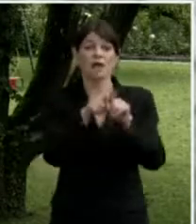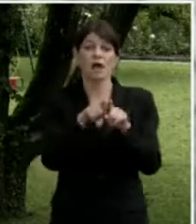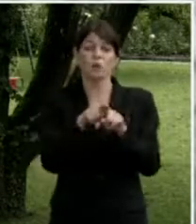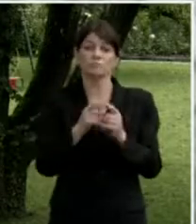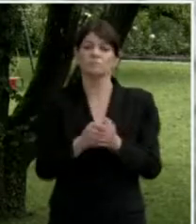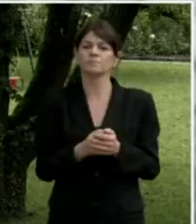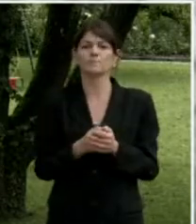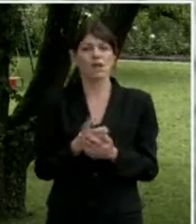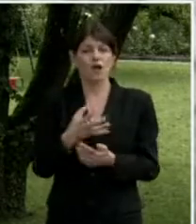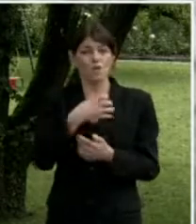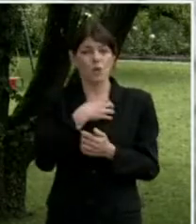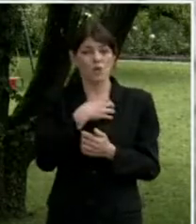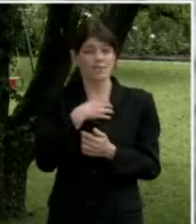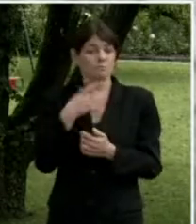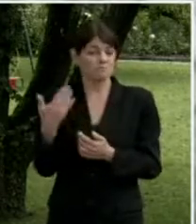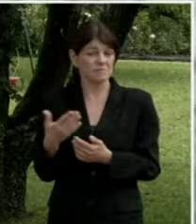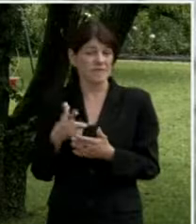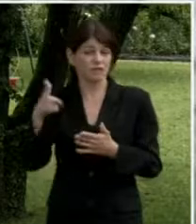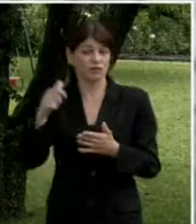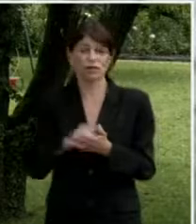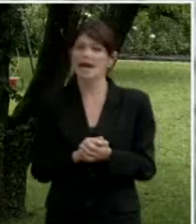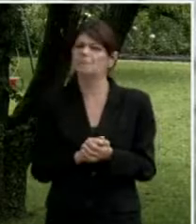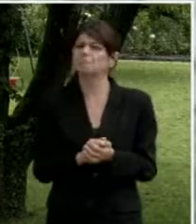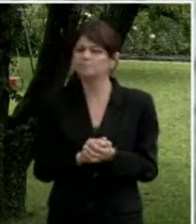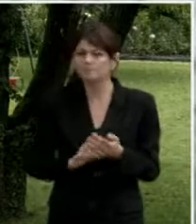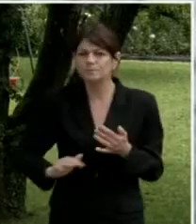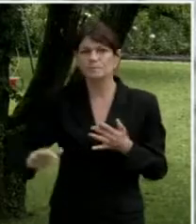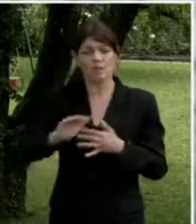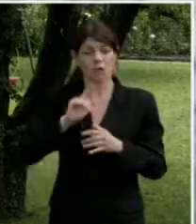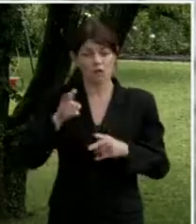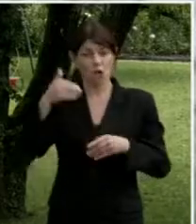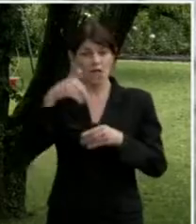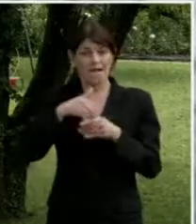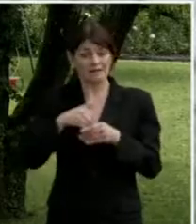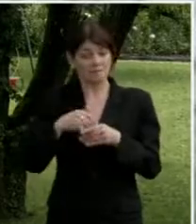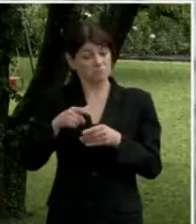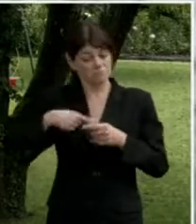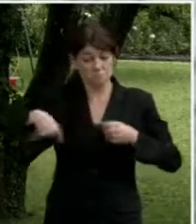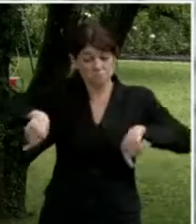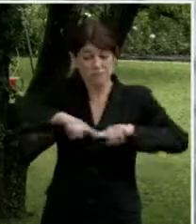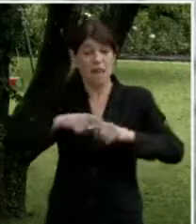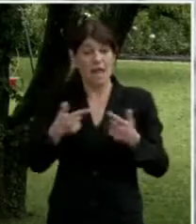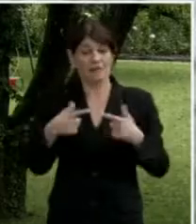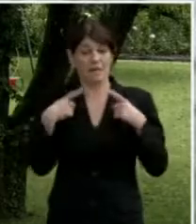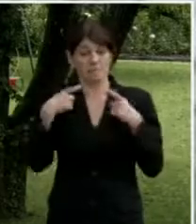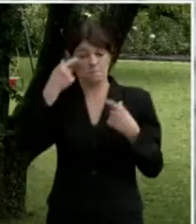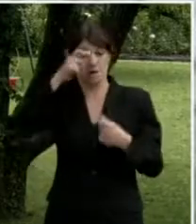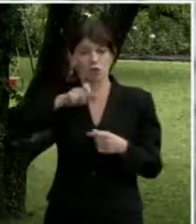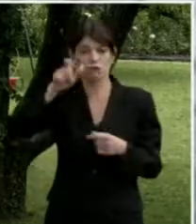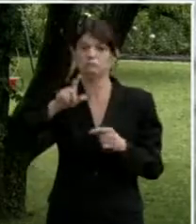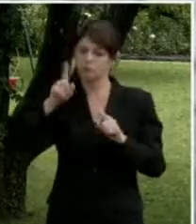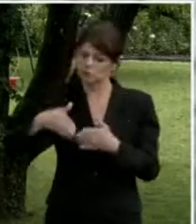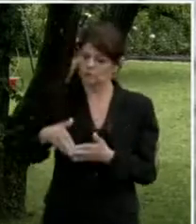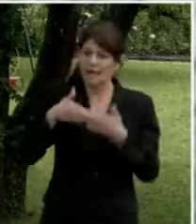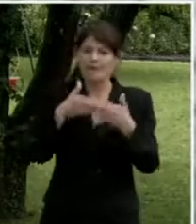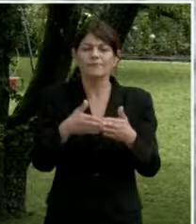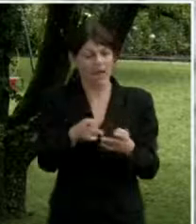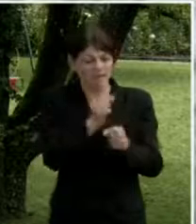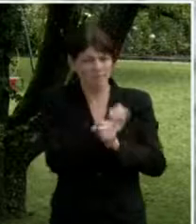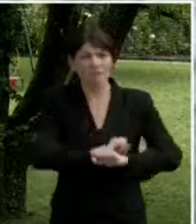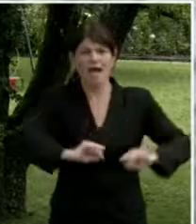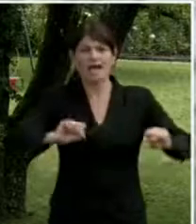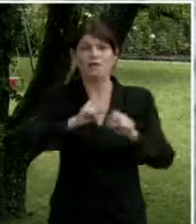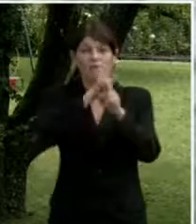Das Fürstentum Liechtenstein soll den innerhalb seiner Grenzen lebenden Menschen dazu dienen, in Freiheit und